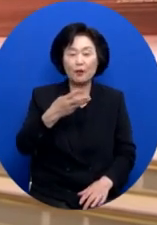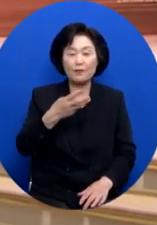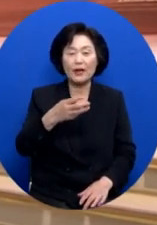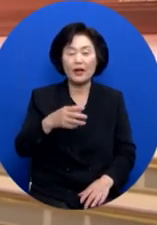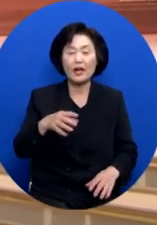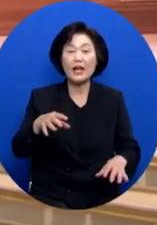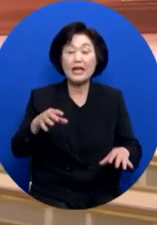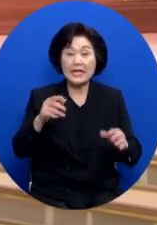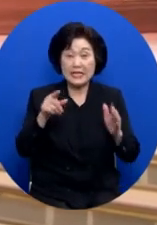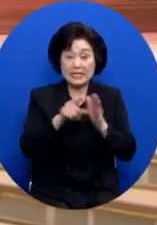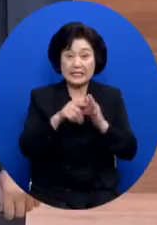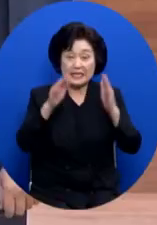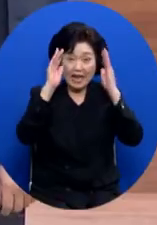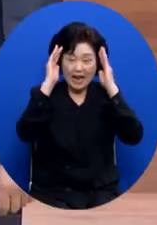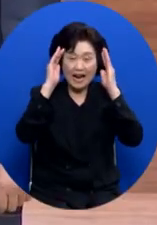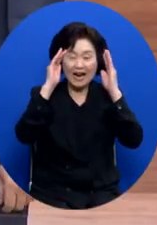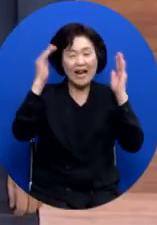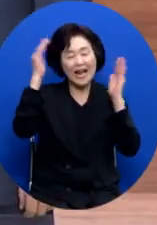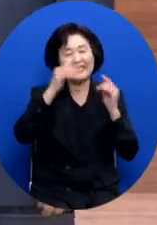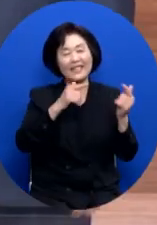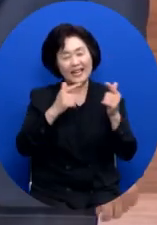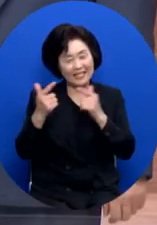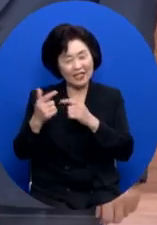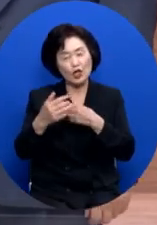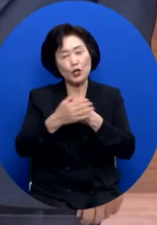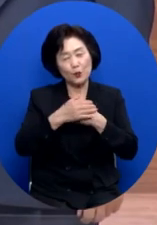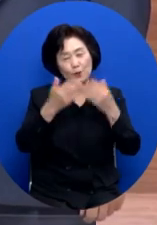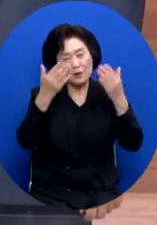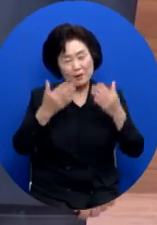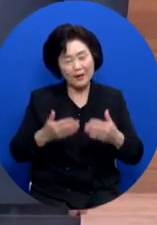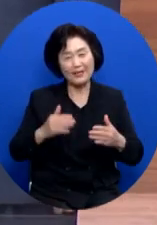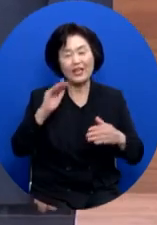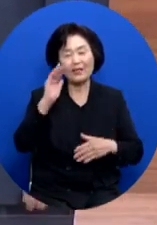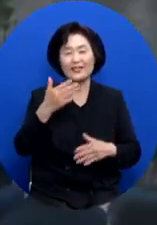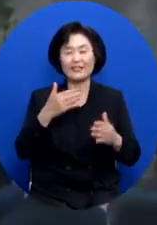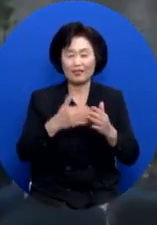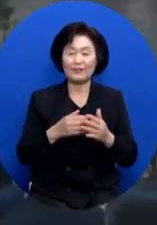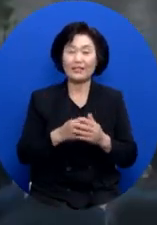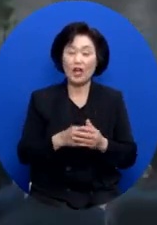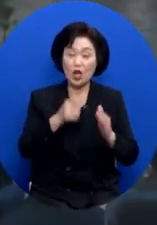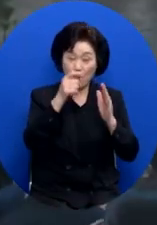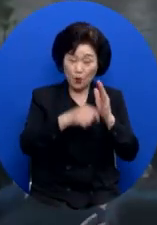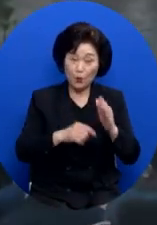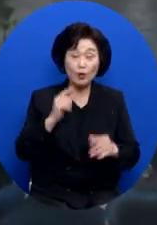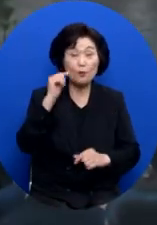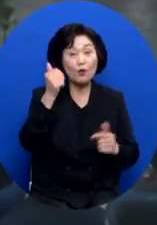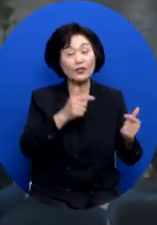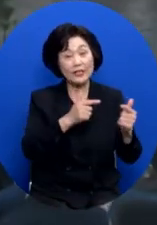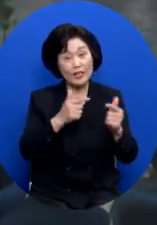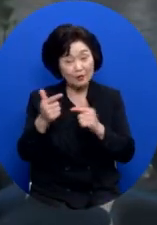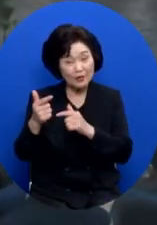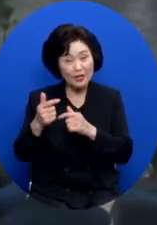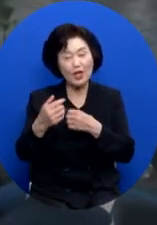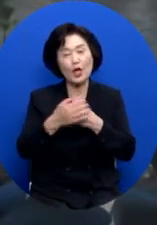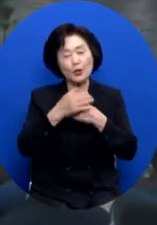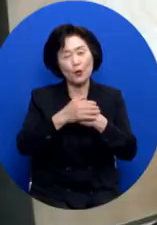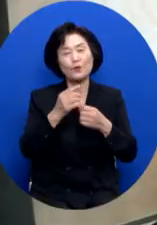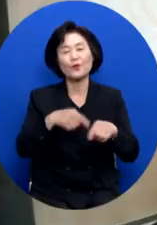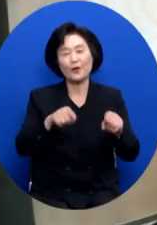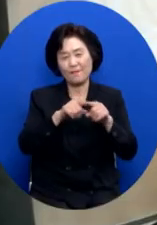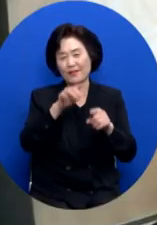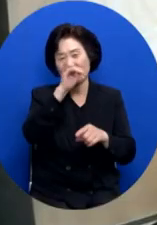받게 됩니다. 또한 장학생들에게는 향후 목회 계획을 돕기 위해 교단 목회자들의 멘토링도 함께 진행되고